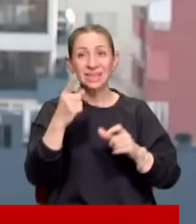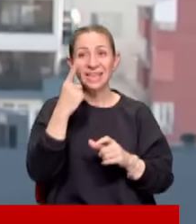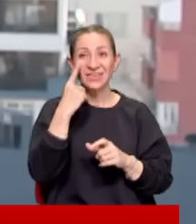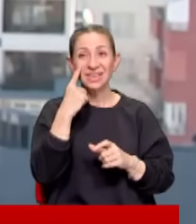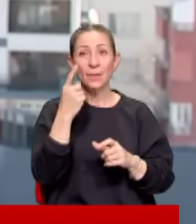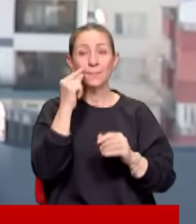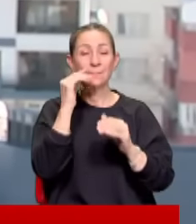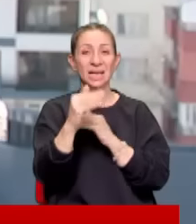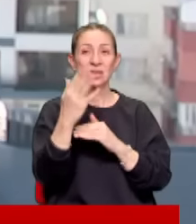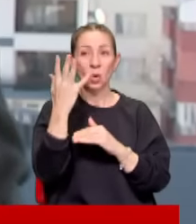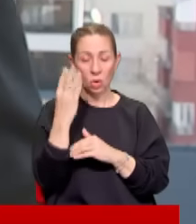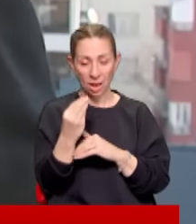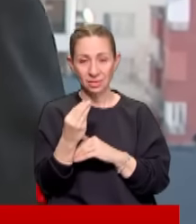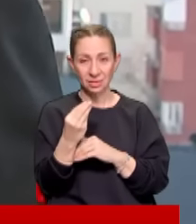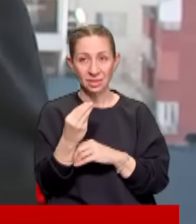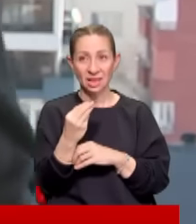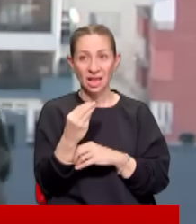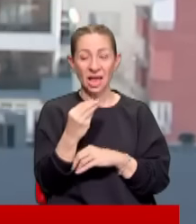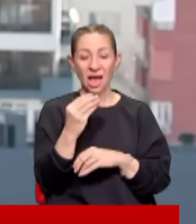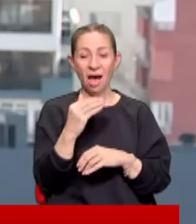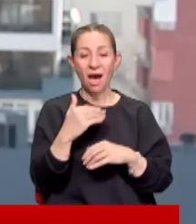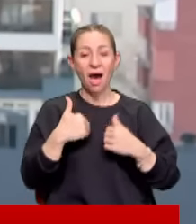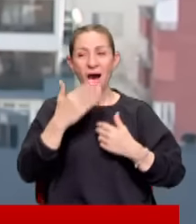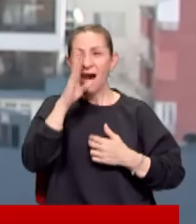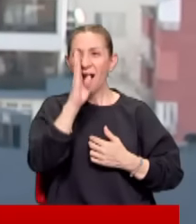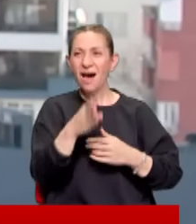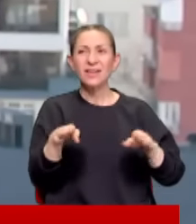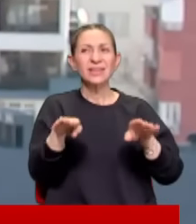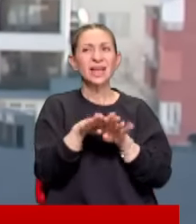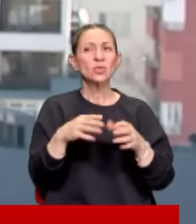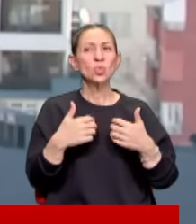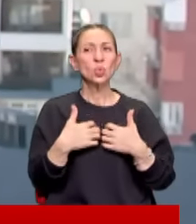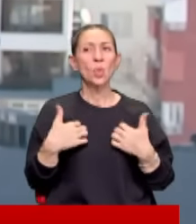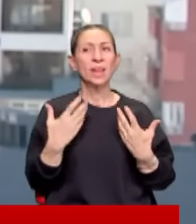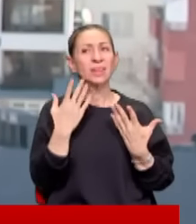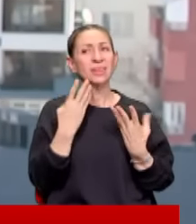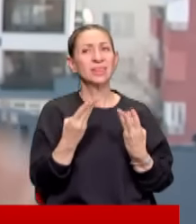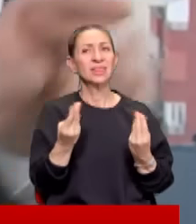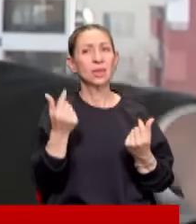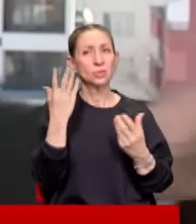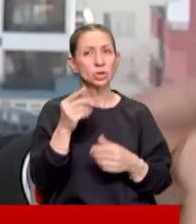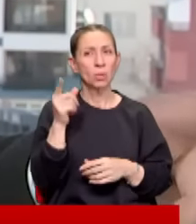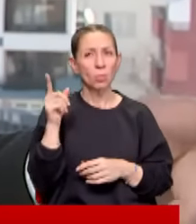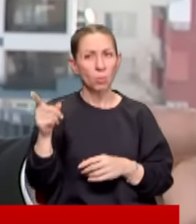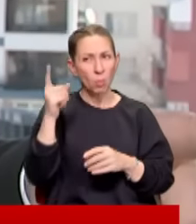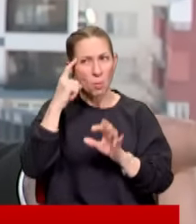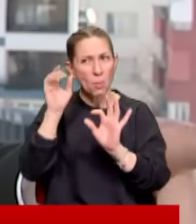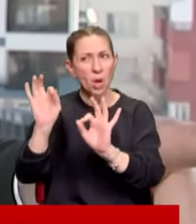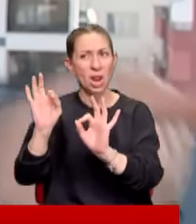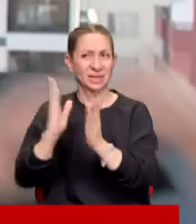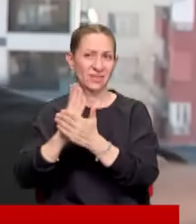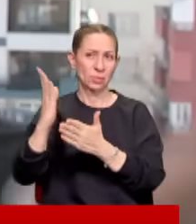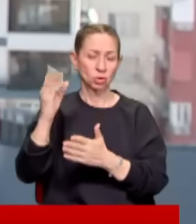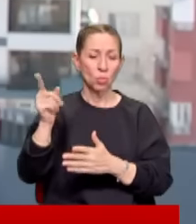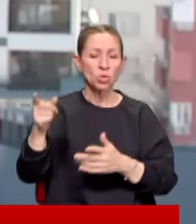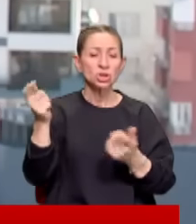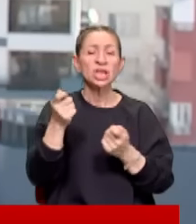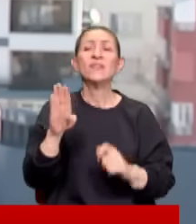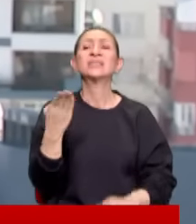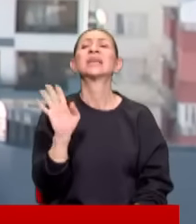devlete ve millete olan adalet duygularını ve güvenlerini yıprattıracaklar. Bu kafa yıprattıracak. Bu kafa bu